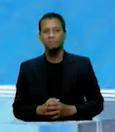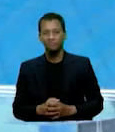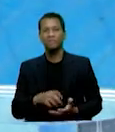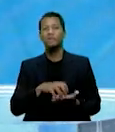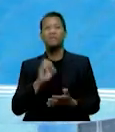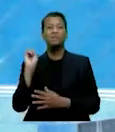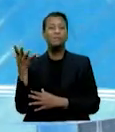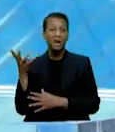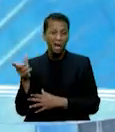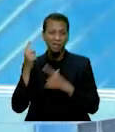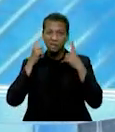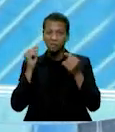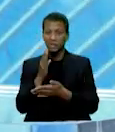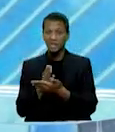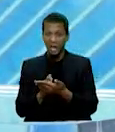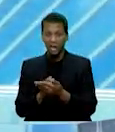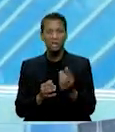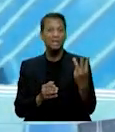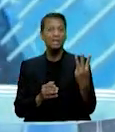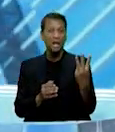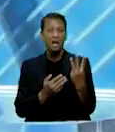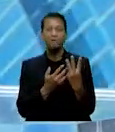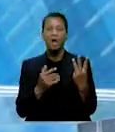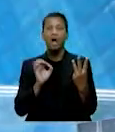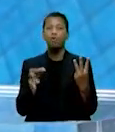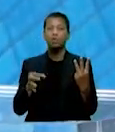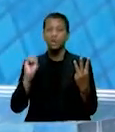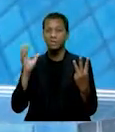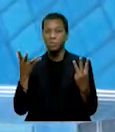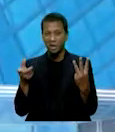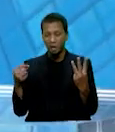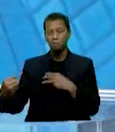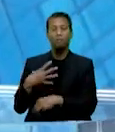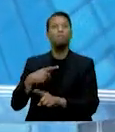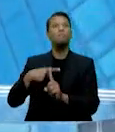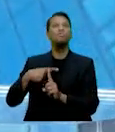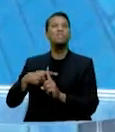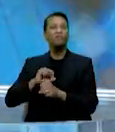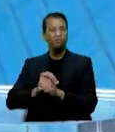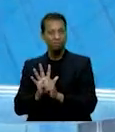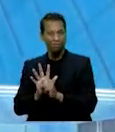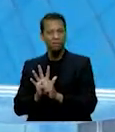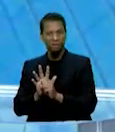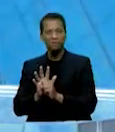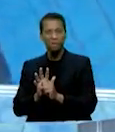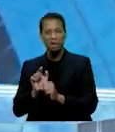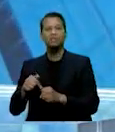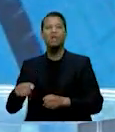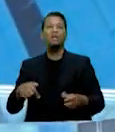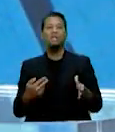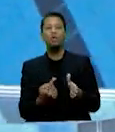Sementara di Semarang, Jawa Tengah, tiga orang warga kota Semarang terpapar COVID-19. Ketiganya menjalani isolasi mandiri di tempat